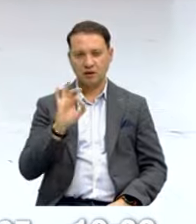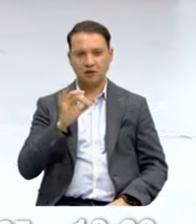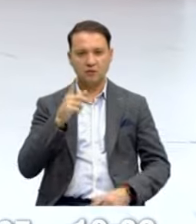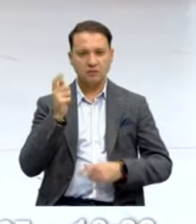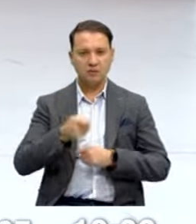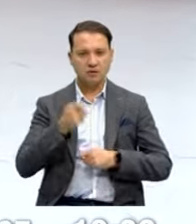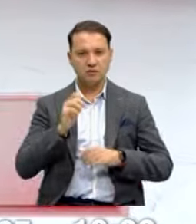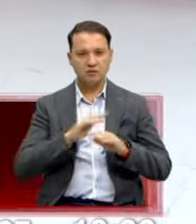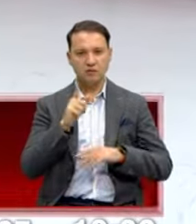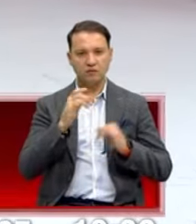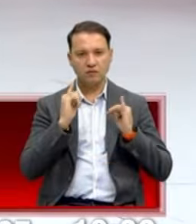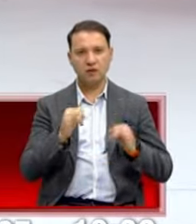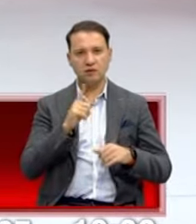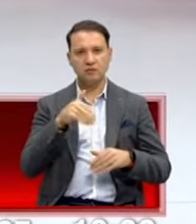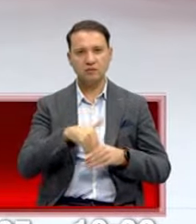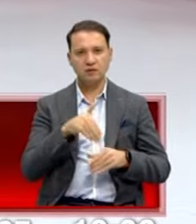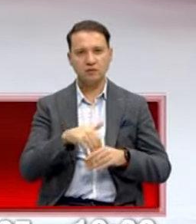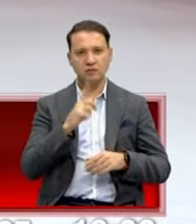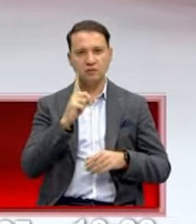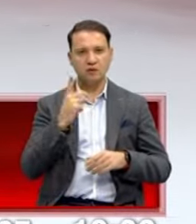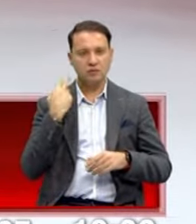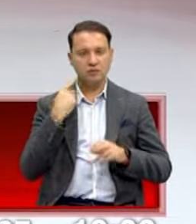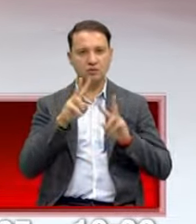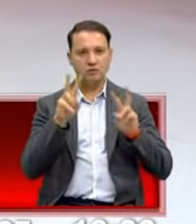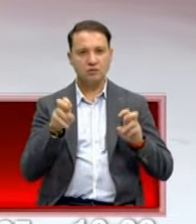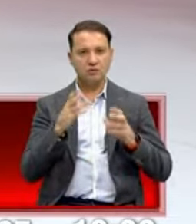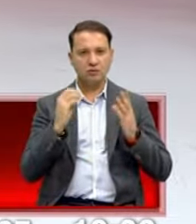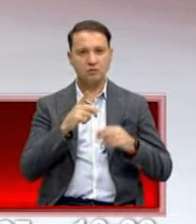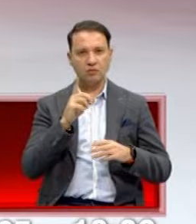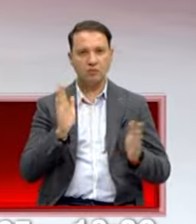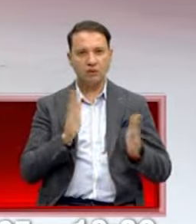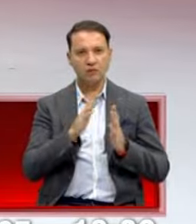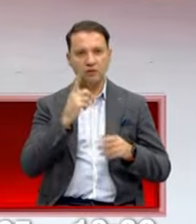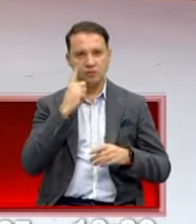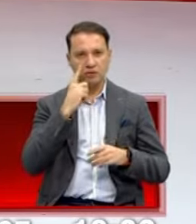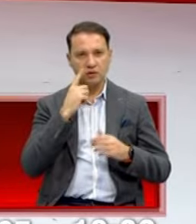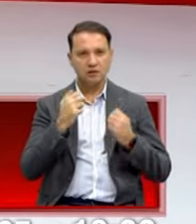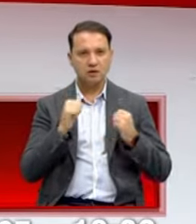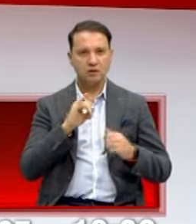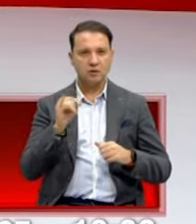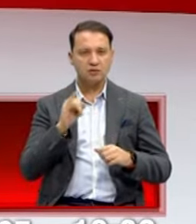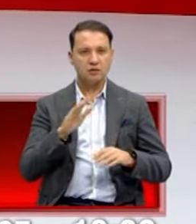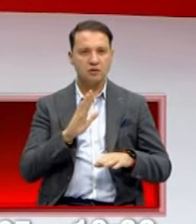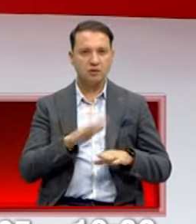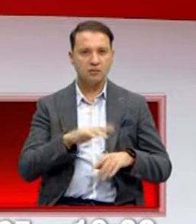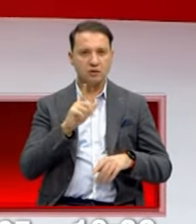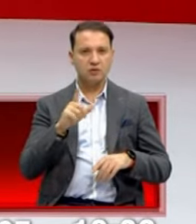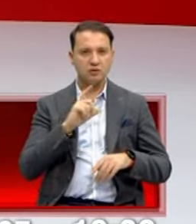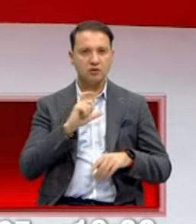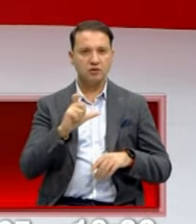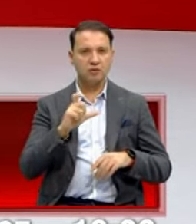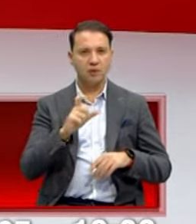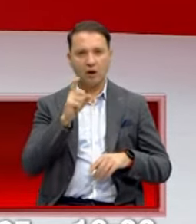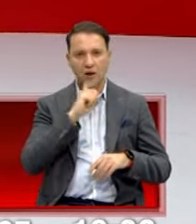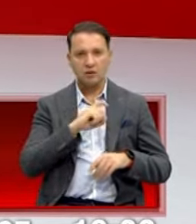Altın madeninde yaşanan felaket meclisinde bir numaralı gündem maddesiydi. Muhalefet hükümete sert eleştiriler yöneltti.